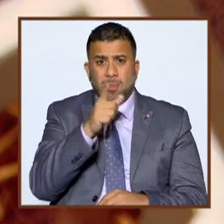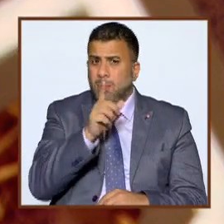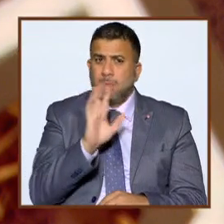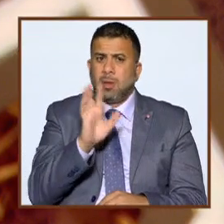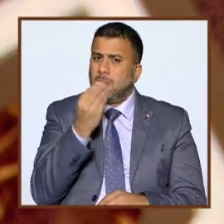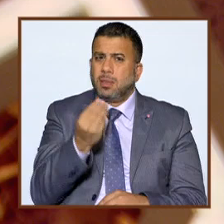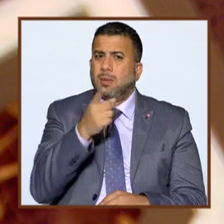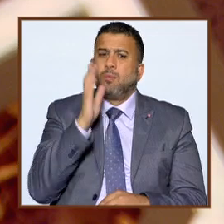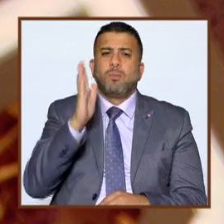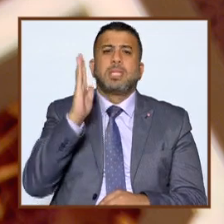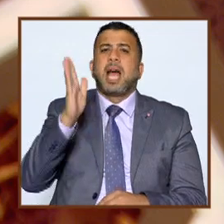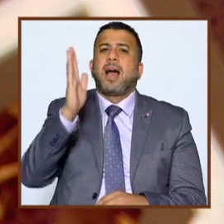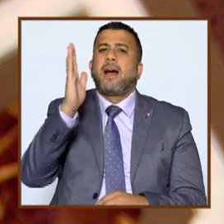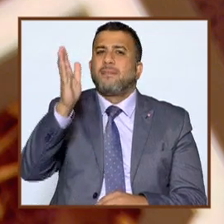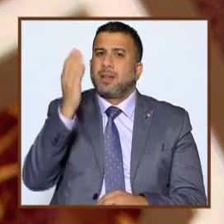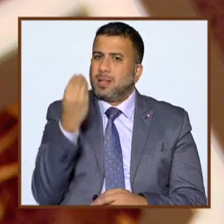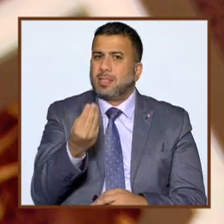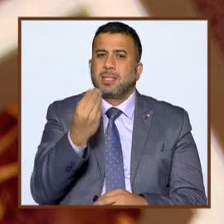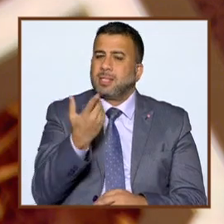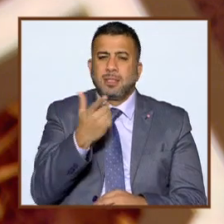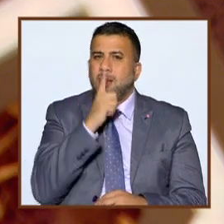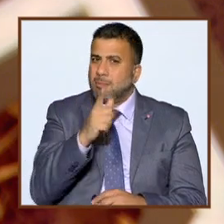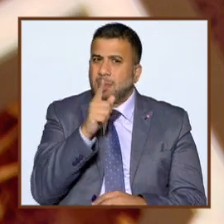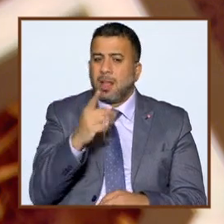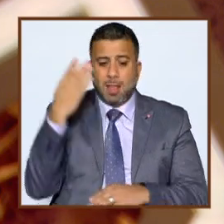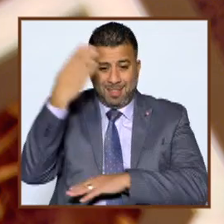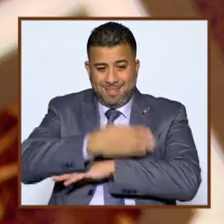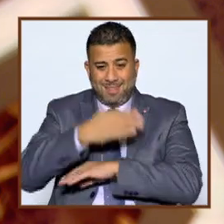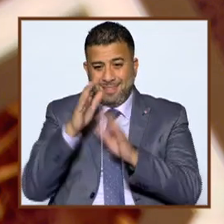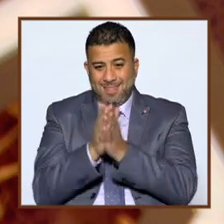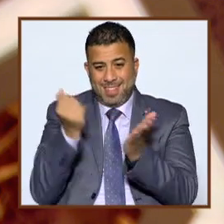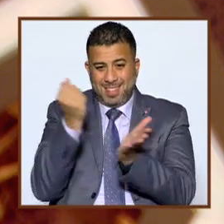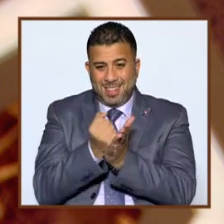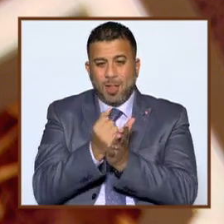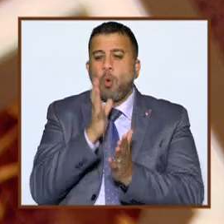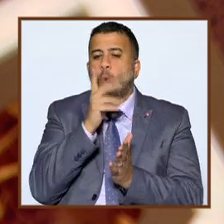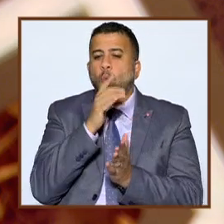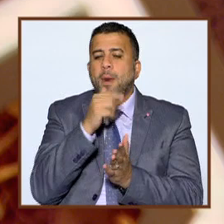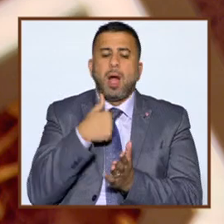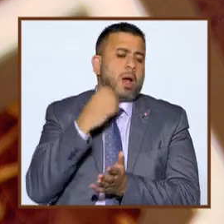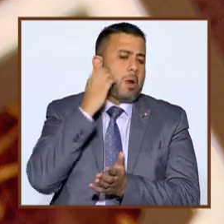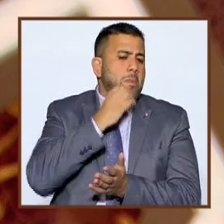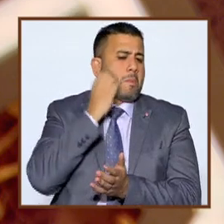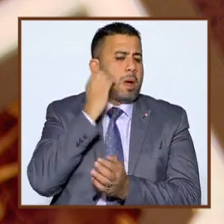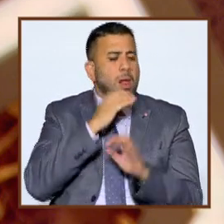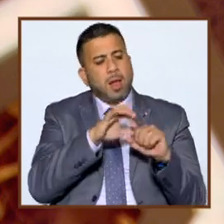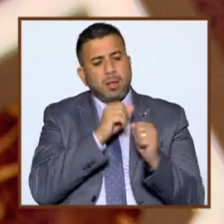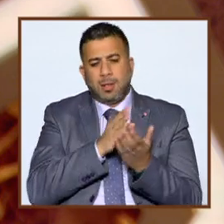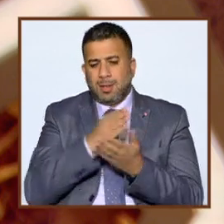ذكرت ما زلت مسافرا، فالحالة التي أنت فيها تعتبر مسافر، ولذلك